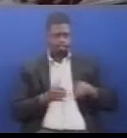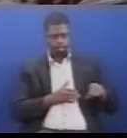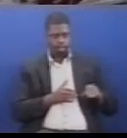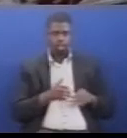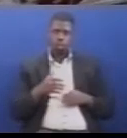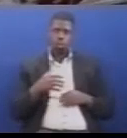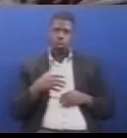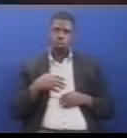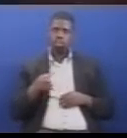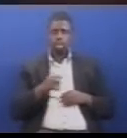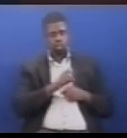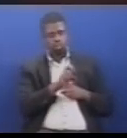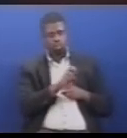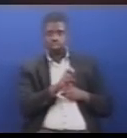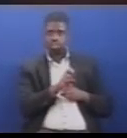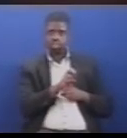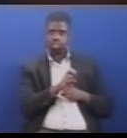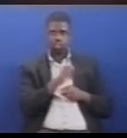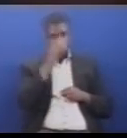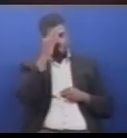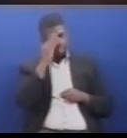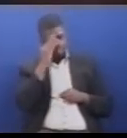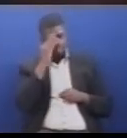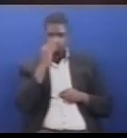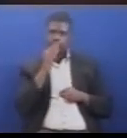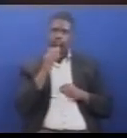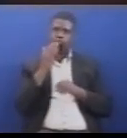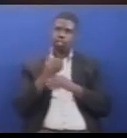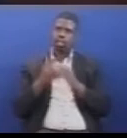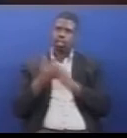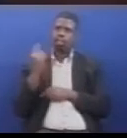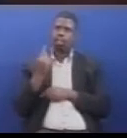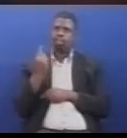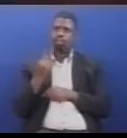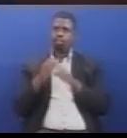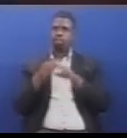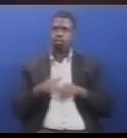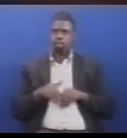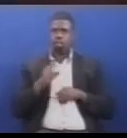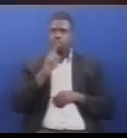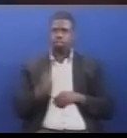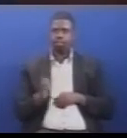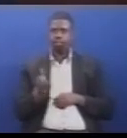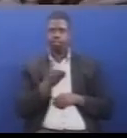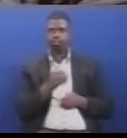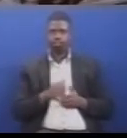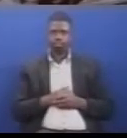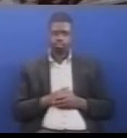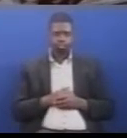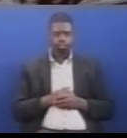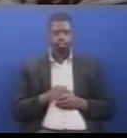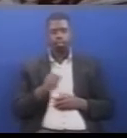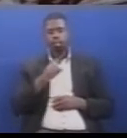na jeshi la kujenga taifa, Mheshimiwa Saada Mkuu ya Salum, mbunge wa Welezo, sasa ulize swali lake. Je, yes,